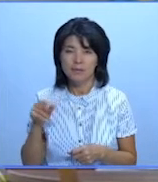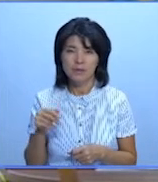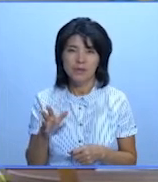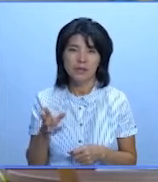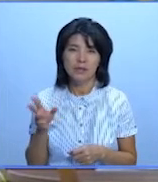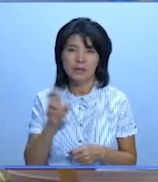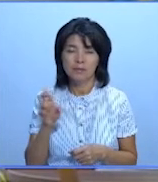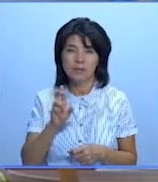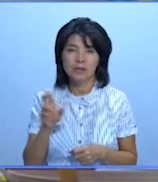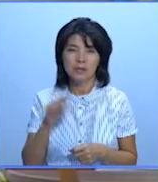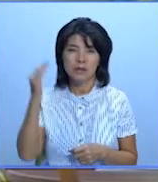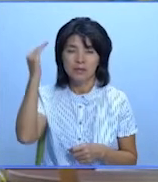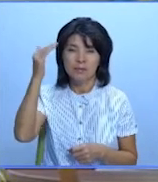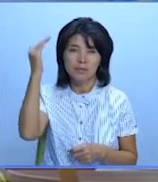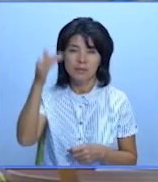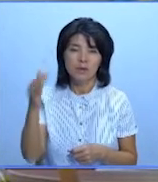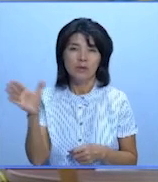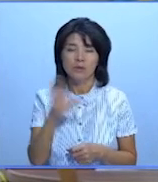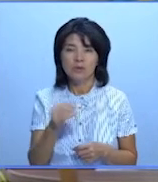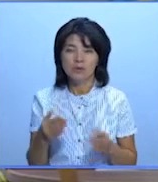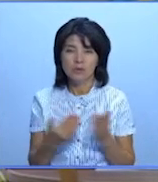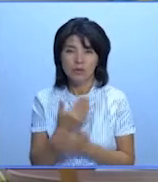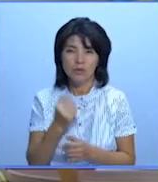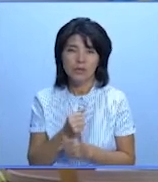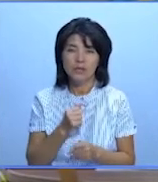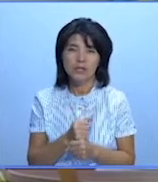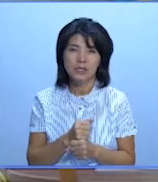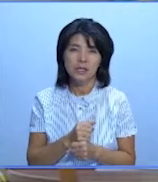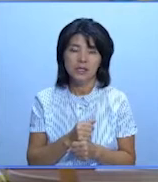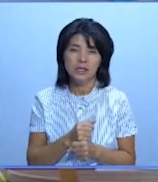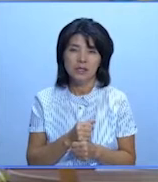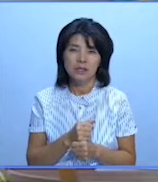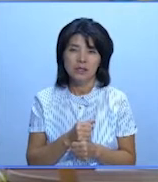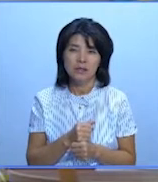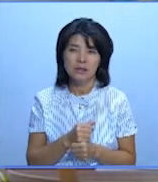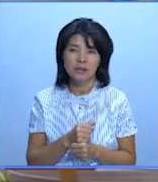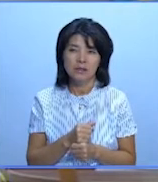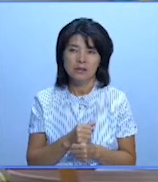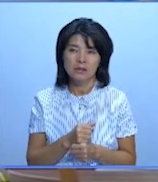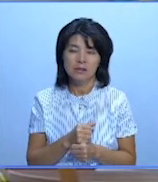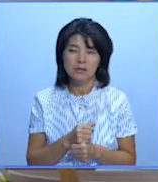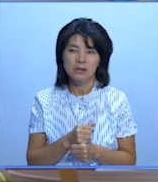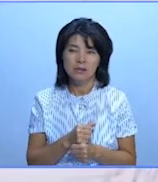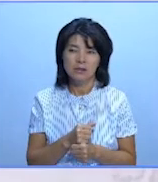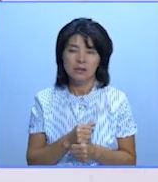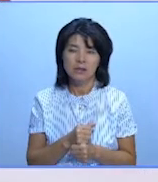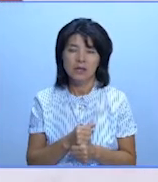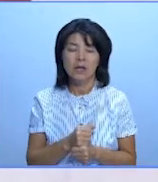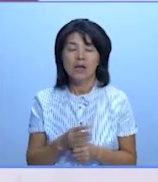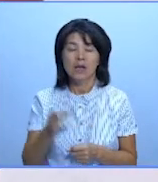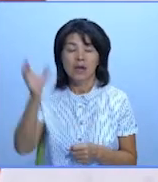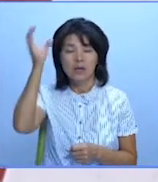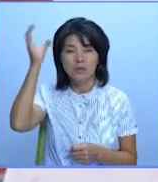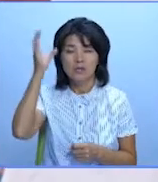печенюшке дейді сүлі патологтығын ауыстырды, еткен ана жаңбыраққаны көп жерлер сарғайып бетті. Осын полды жөндеді. Білім